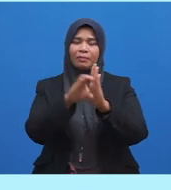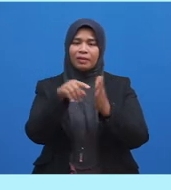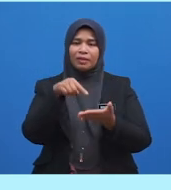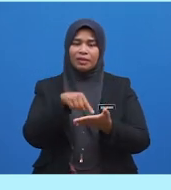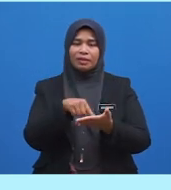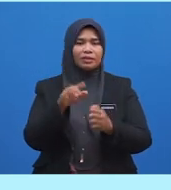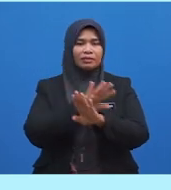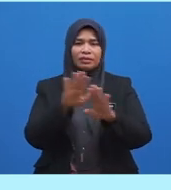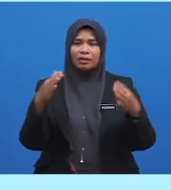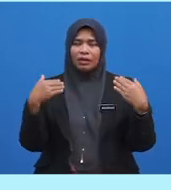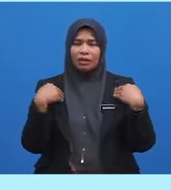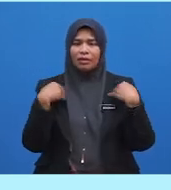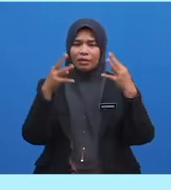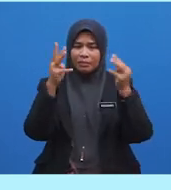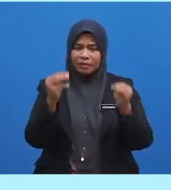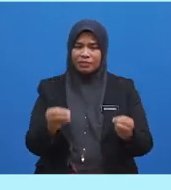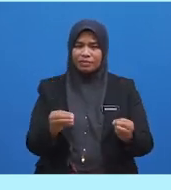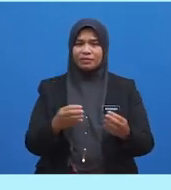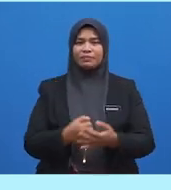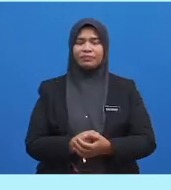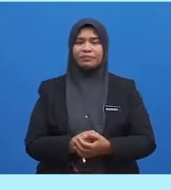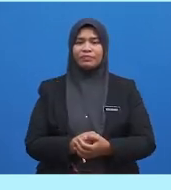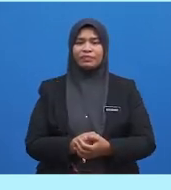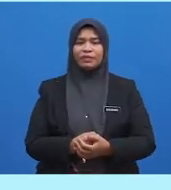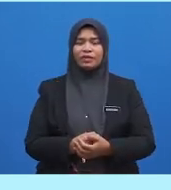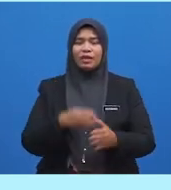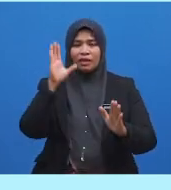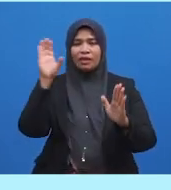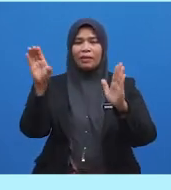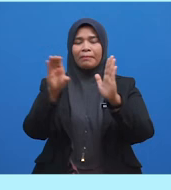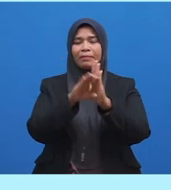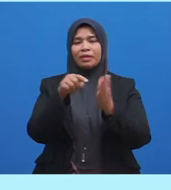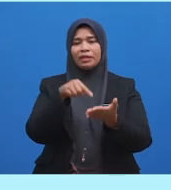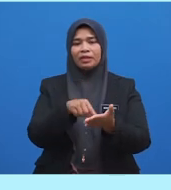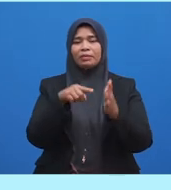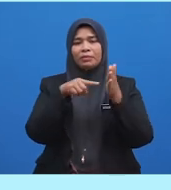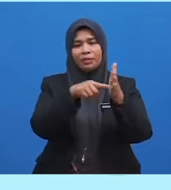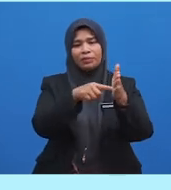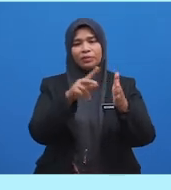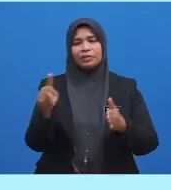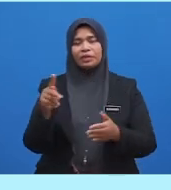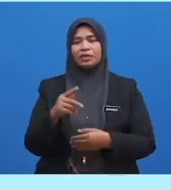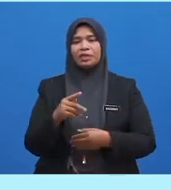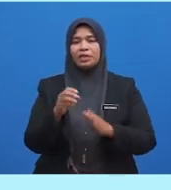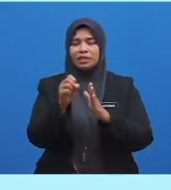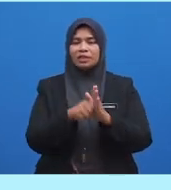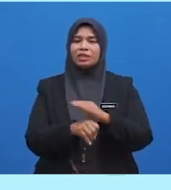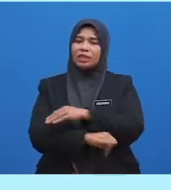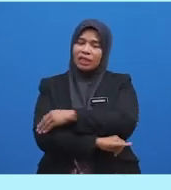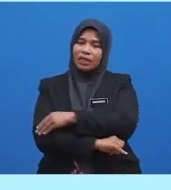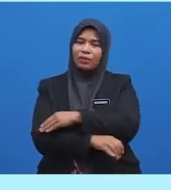tidak ada manusia bukain gambar ini menunjukkan seekor